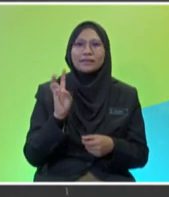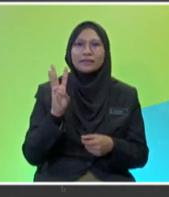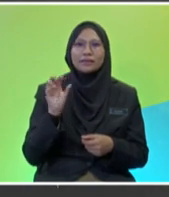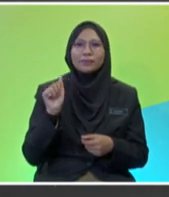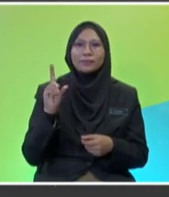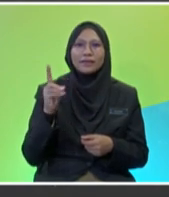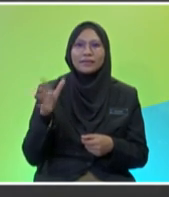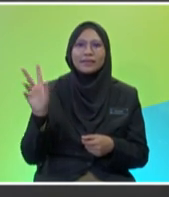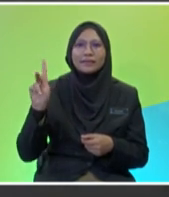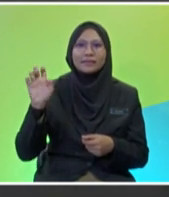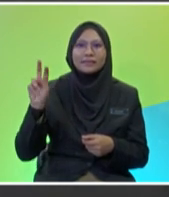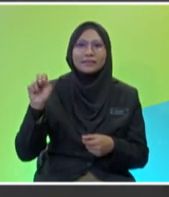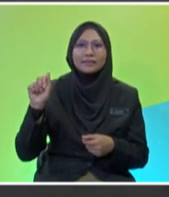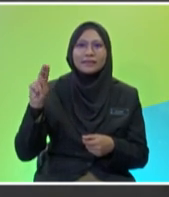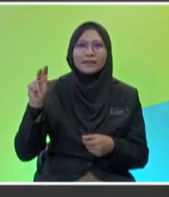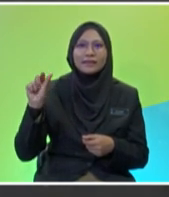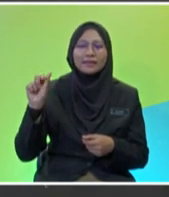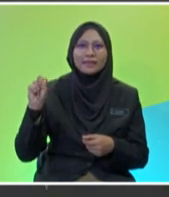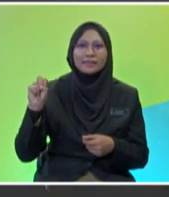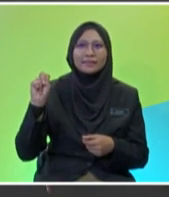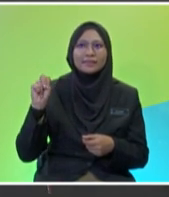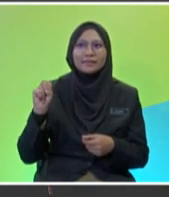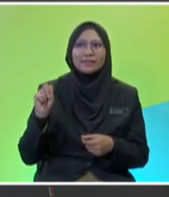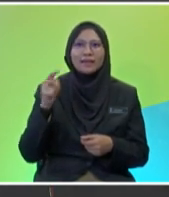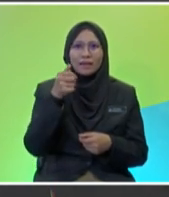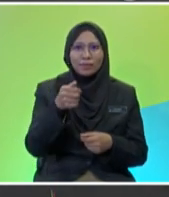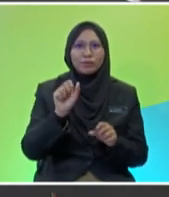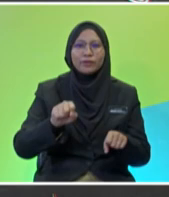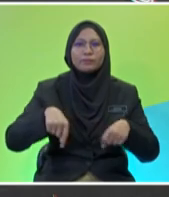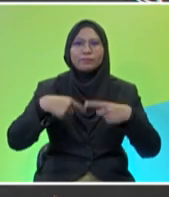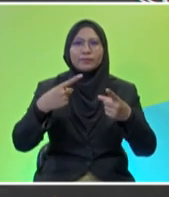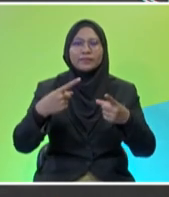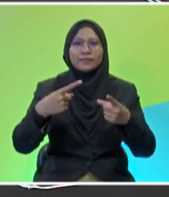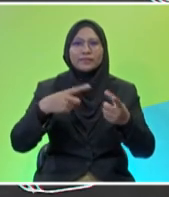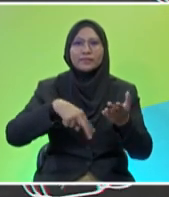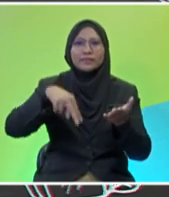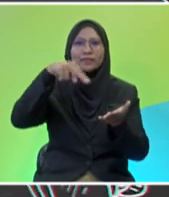adek boleh naik ke tingkat 3 kemudian belok ke kanan